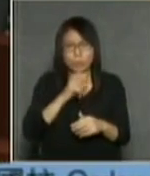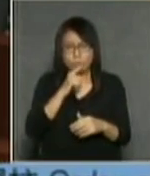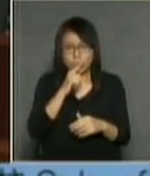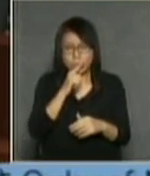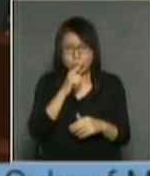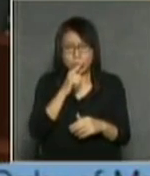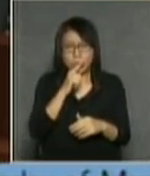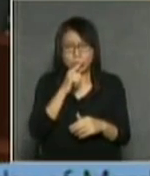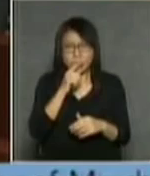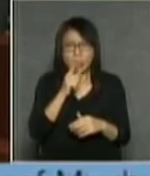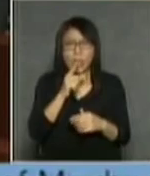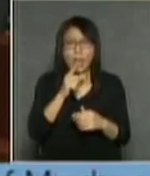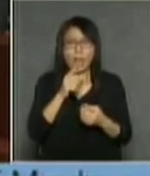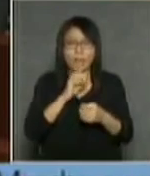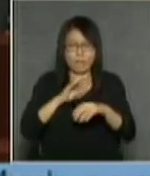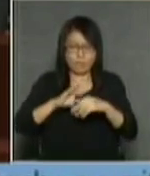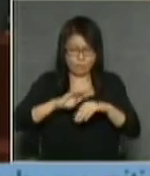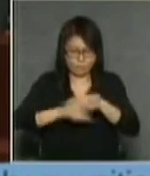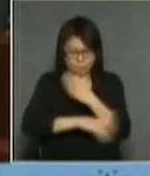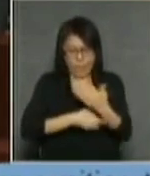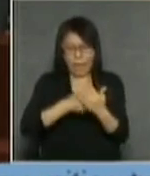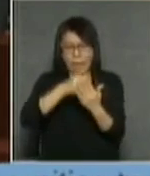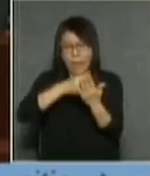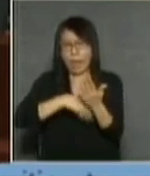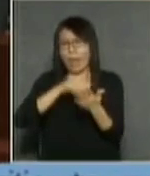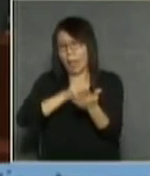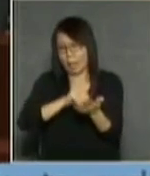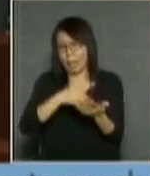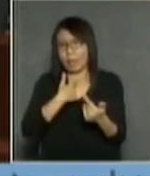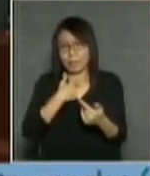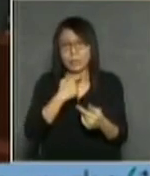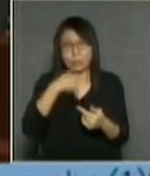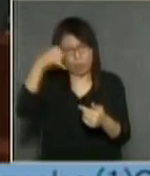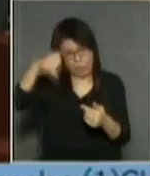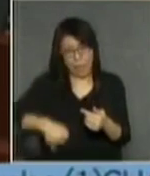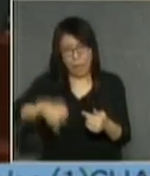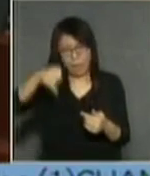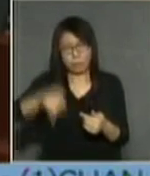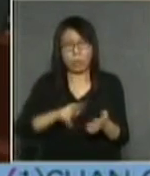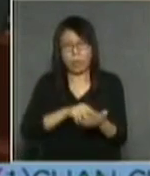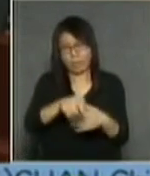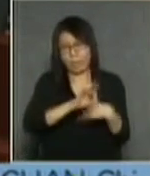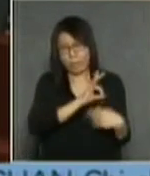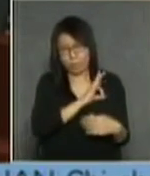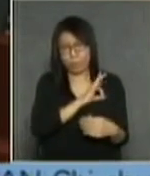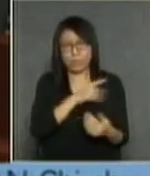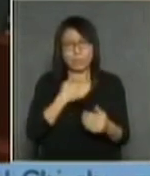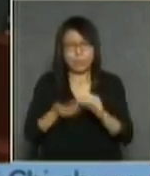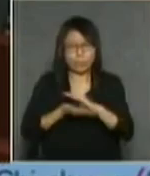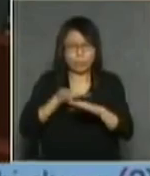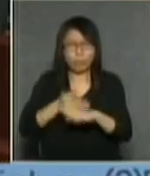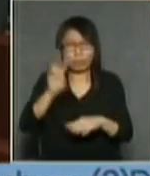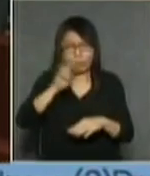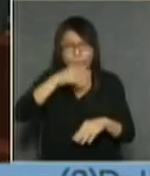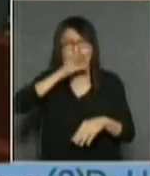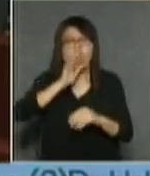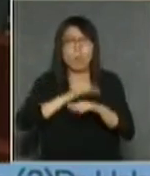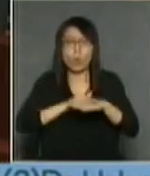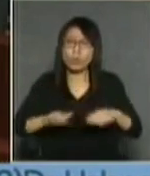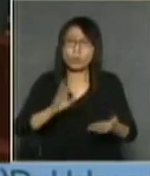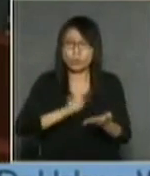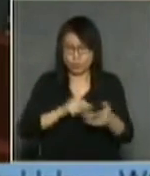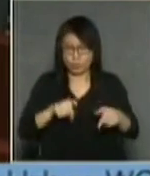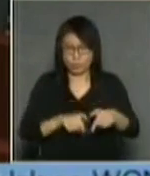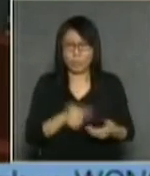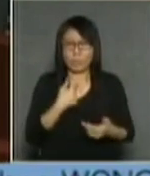怕要寄望下一届立法会。既然远水救不到近火，要恢复市民对食水安全的信心，一些